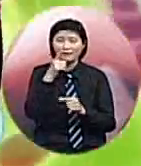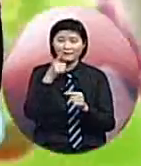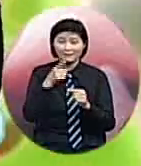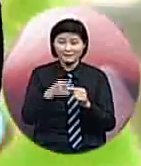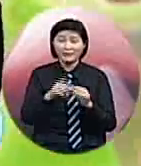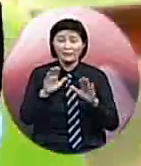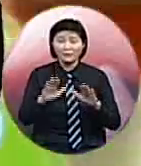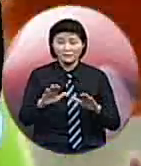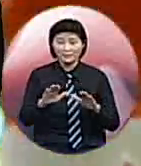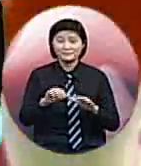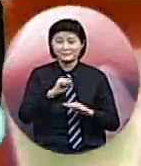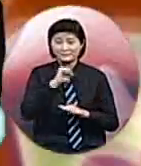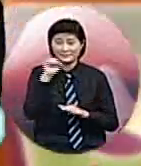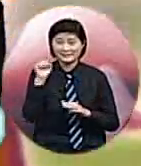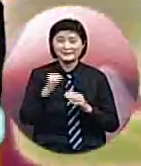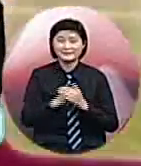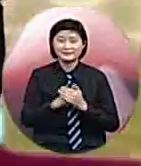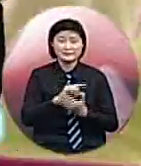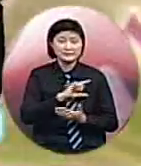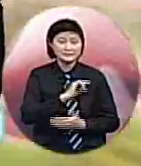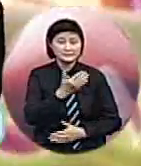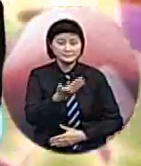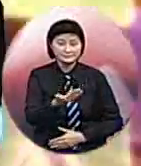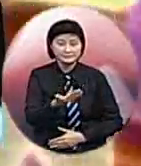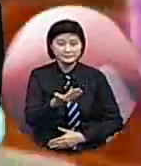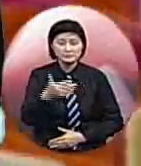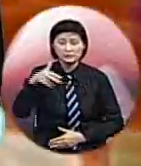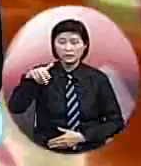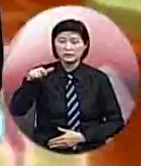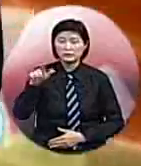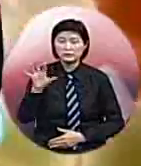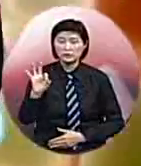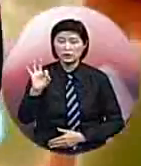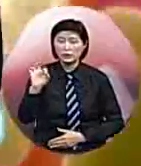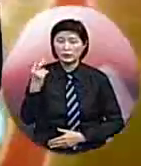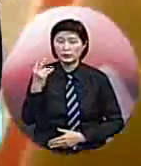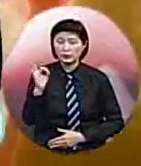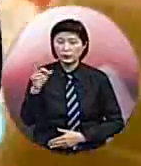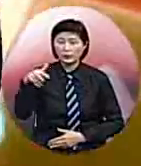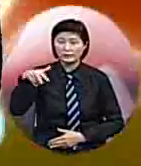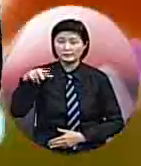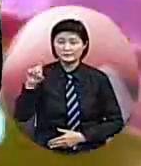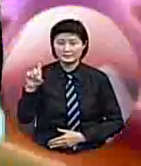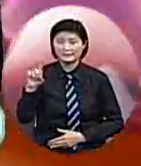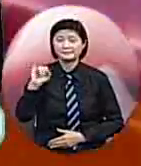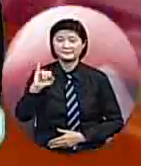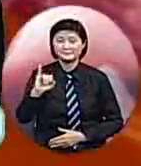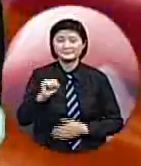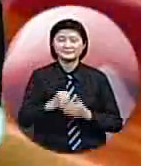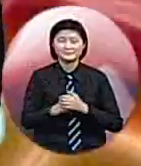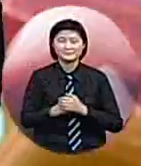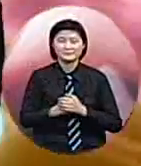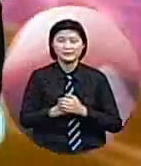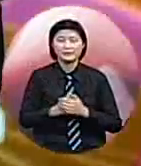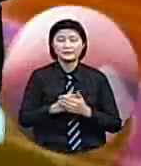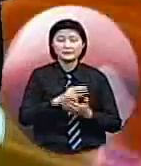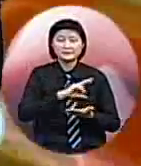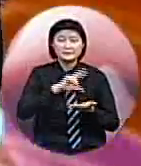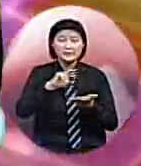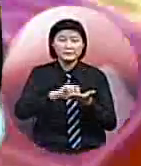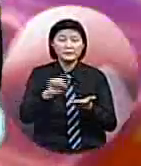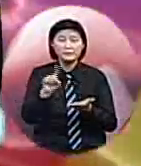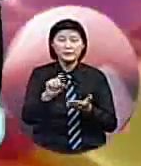그러셨어요? 예예. 예. 아, 우리 어머니 성함이? 정용자요. 정자, 용자, 자자니. 예, 예. 네, 오늘 불러주실